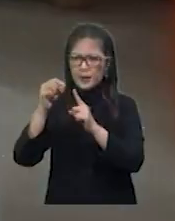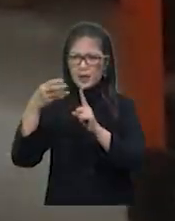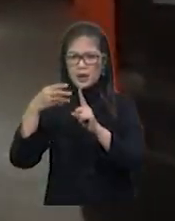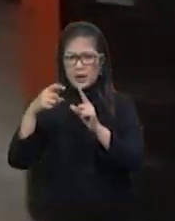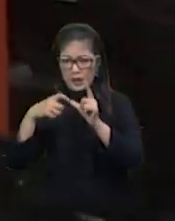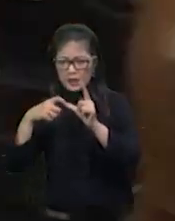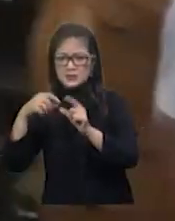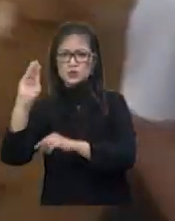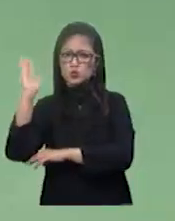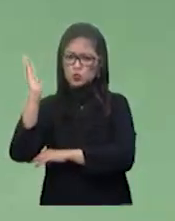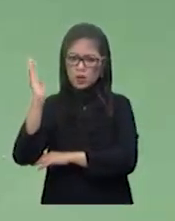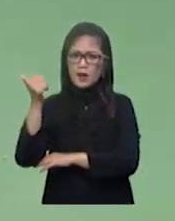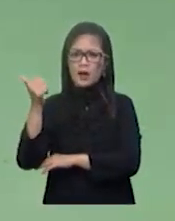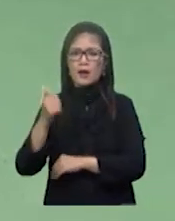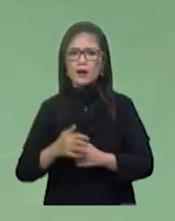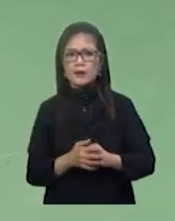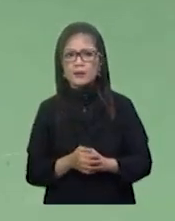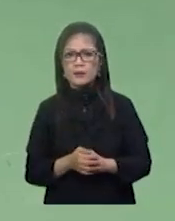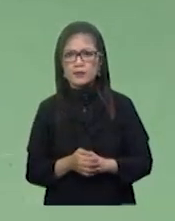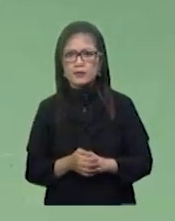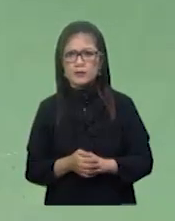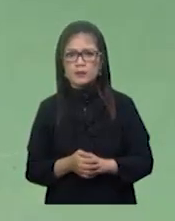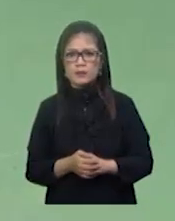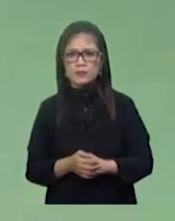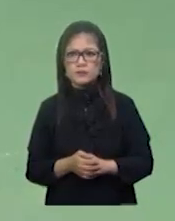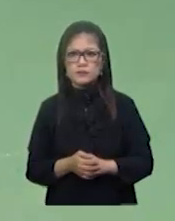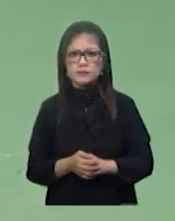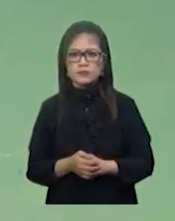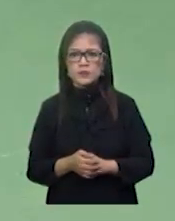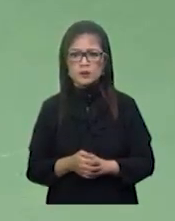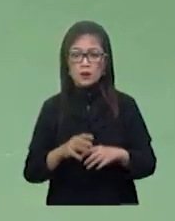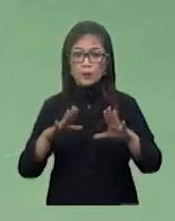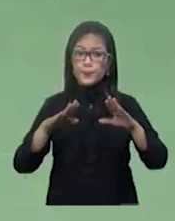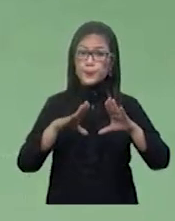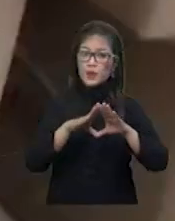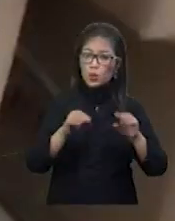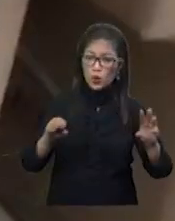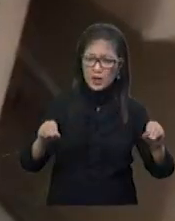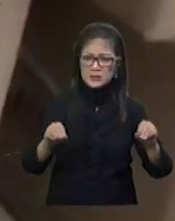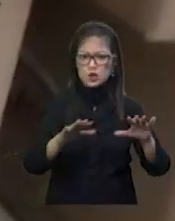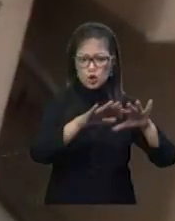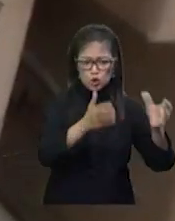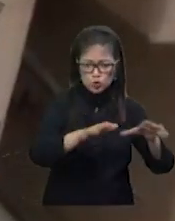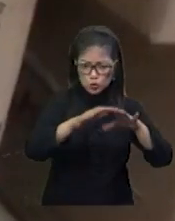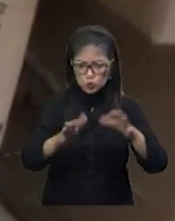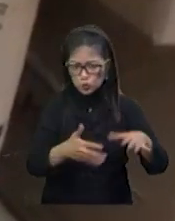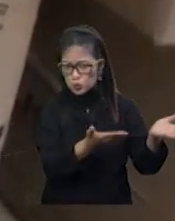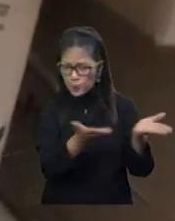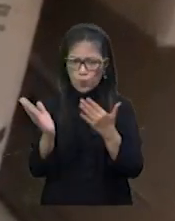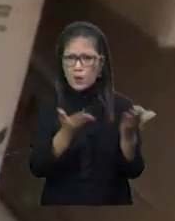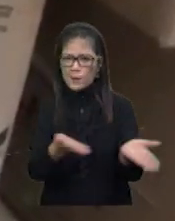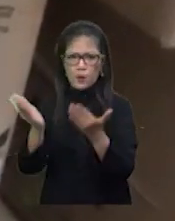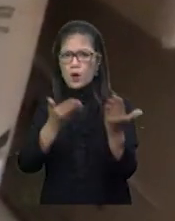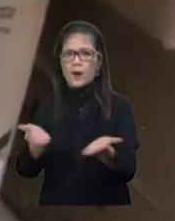dan KKPU Medan. Satgas Pangan bersama KPPU Medan akan mendalami kasus dugaan penimbunan stok minyak goreng